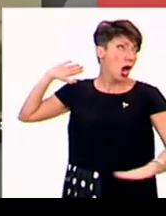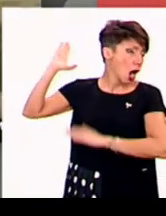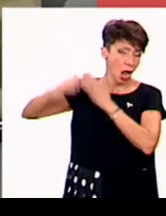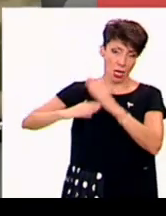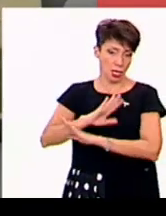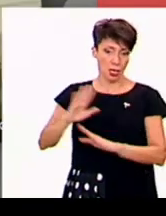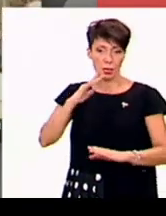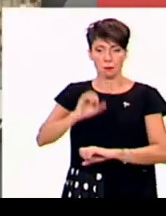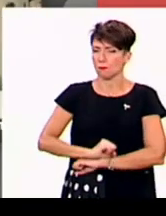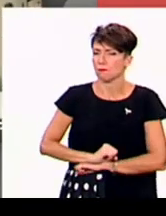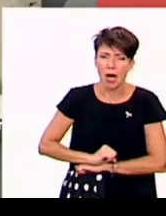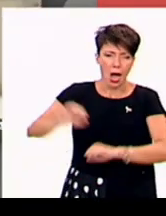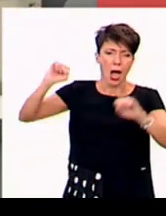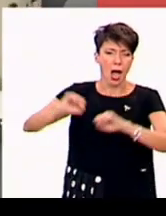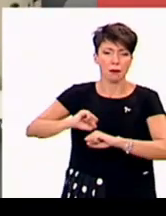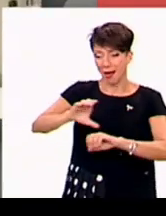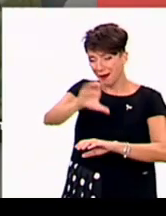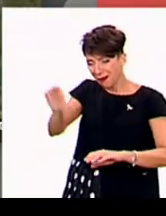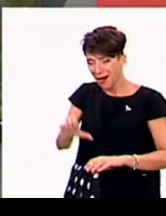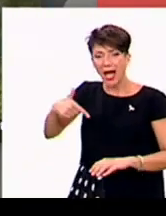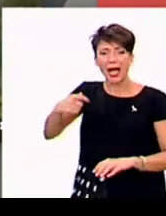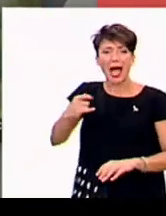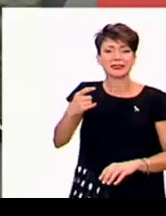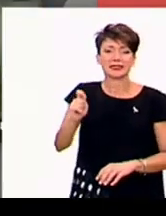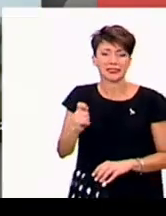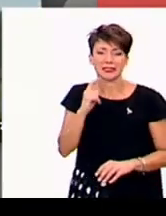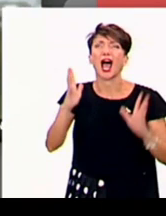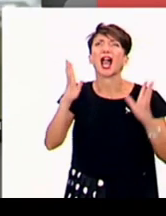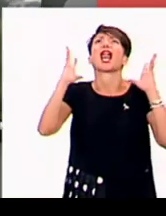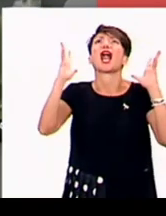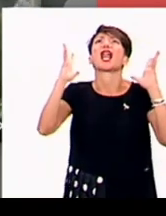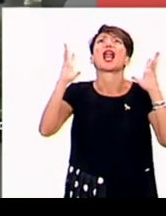Πολλαπλές εκρήξεις συγκλονίζουν τη λωρίδα της Γάζας.